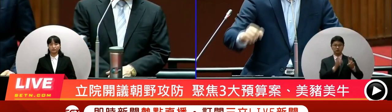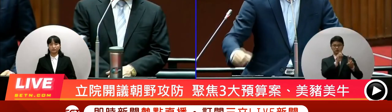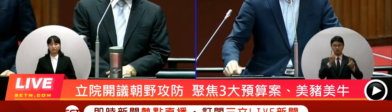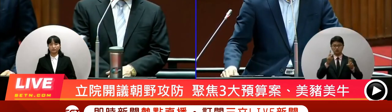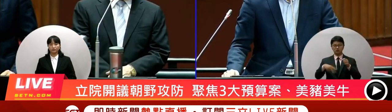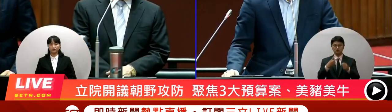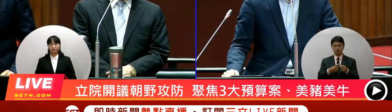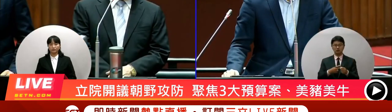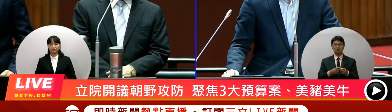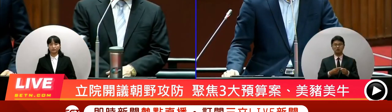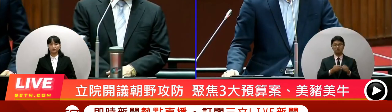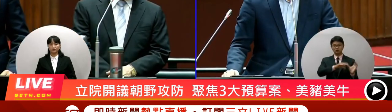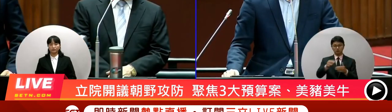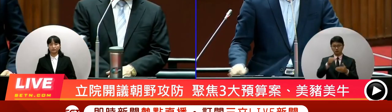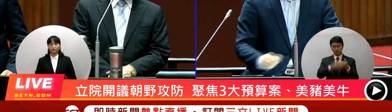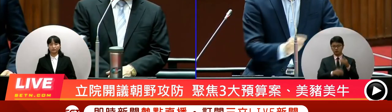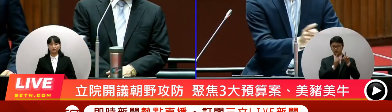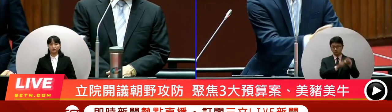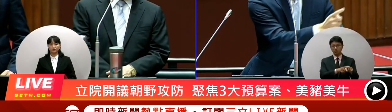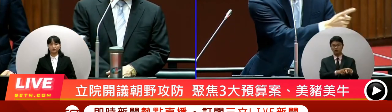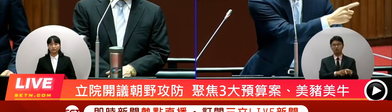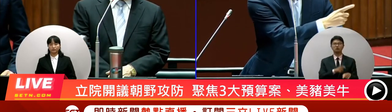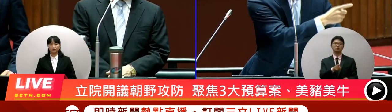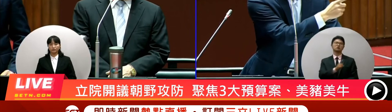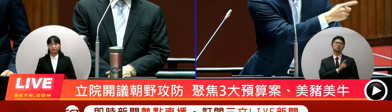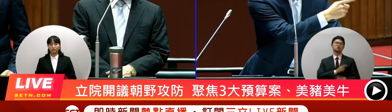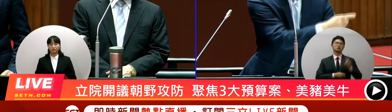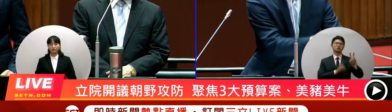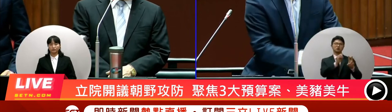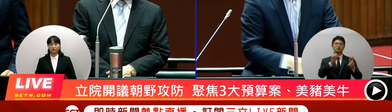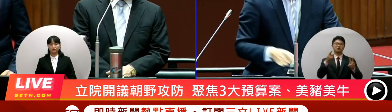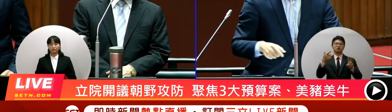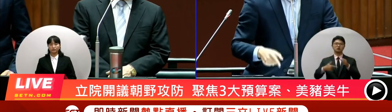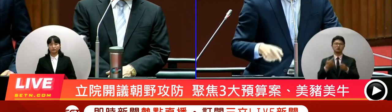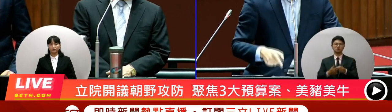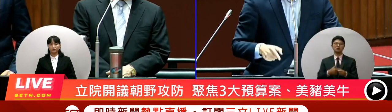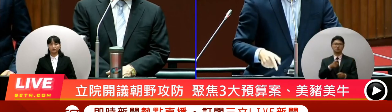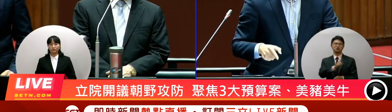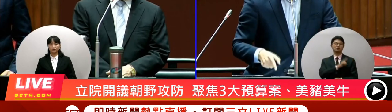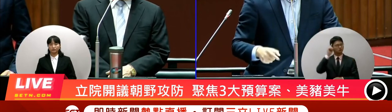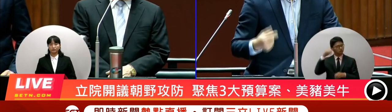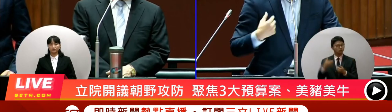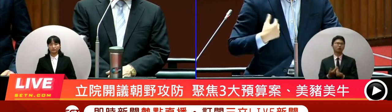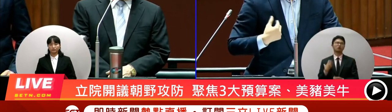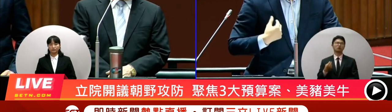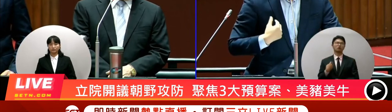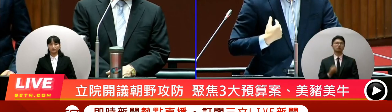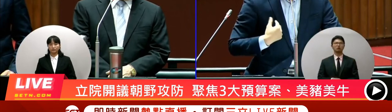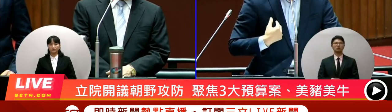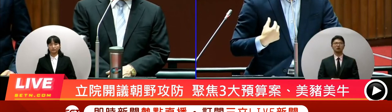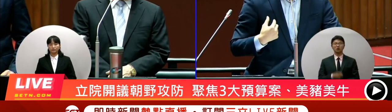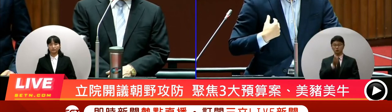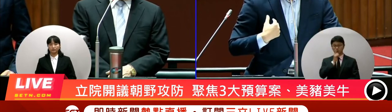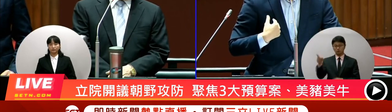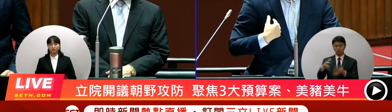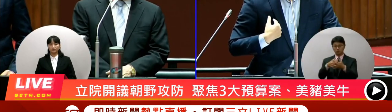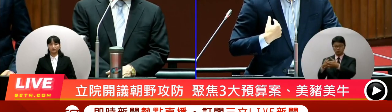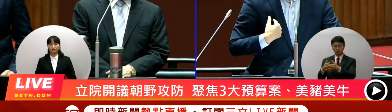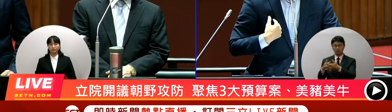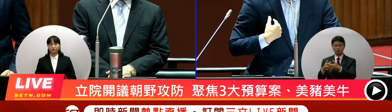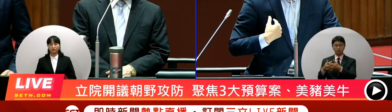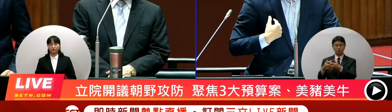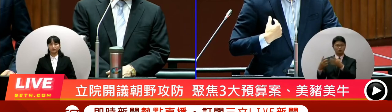场就说接受国际标准。你2016都还反对，还讲出要美国接受我们的反对受精